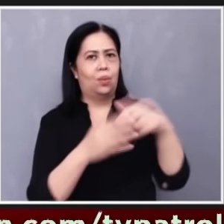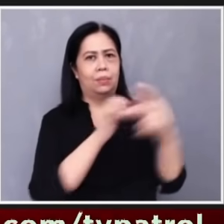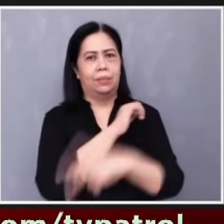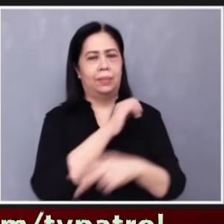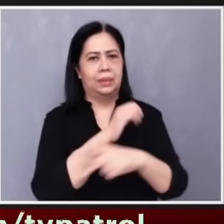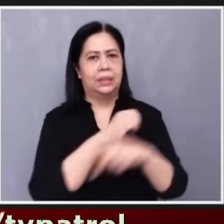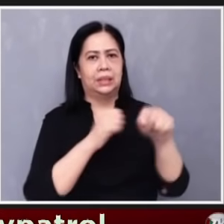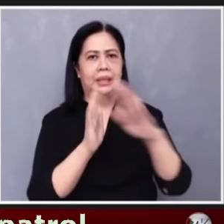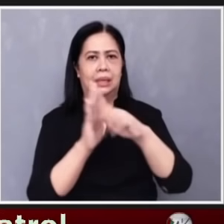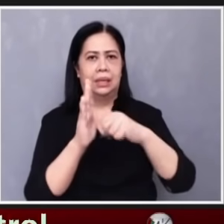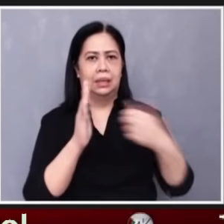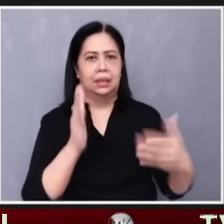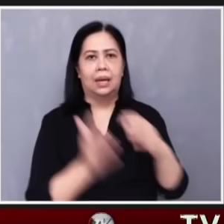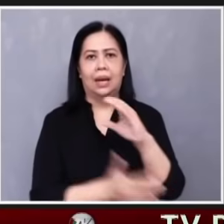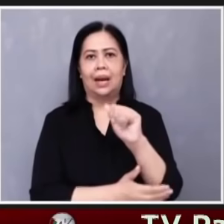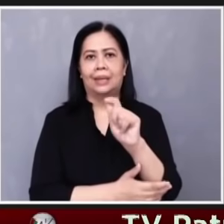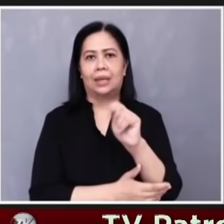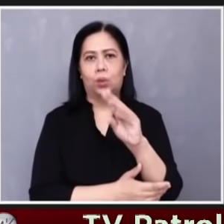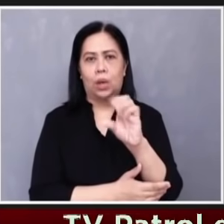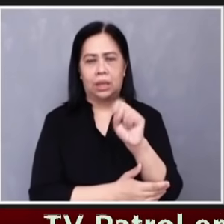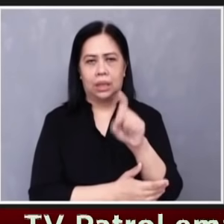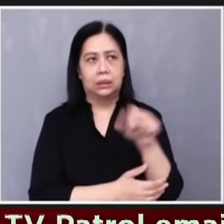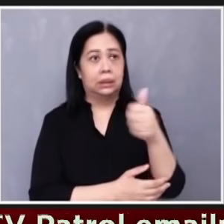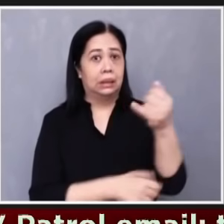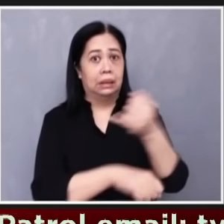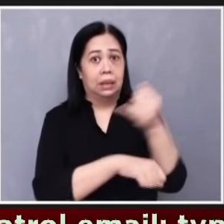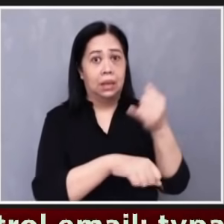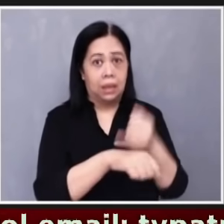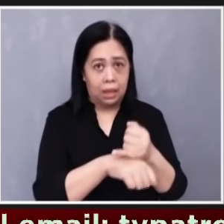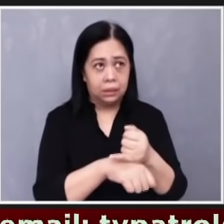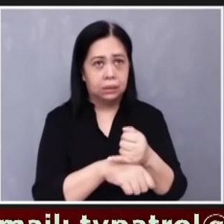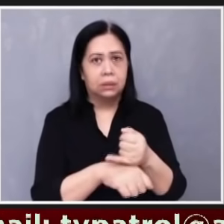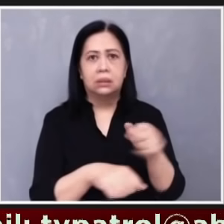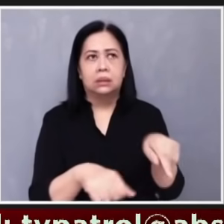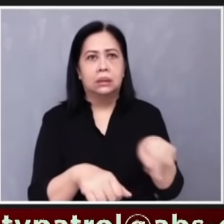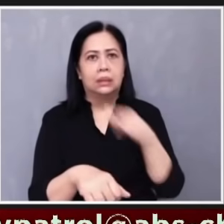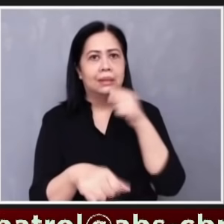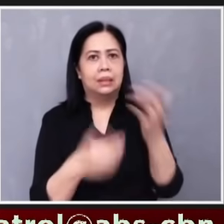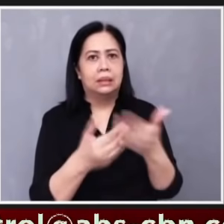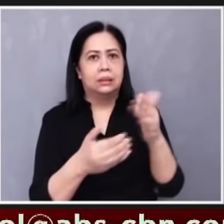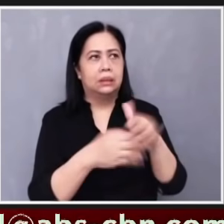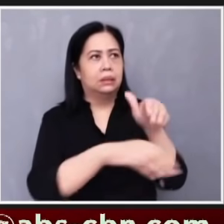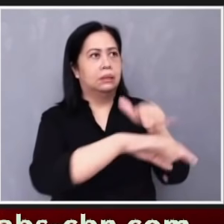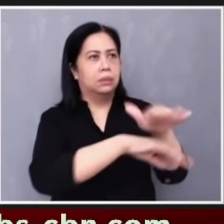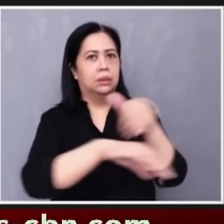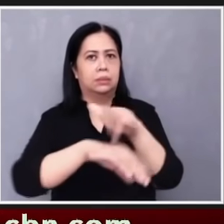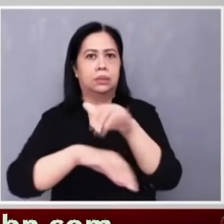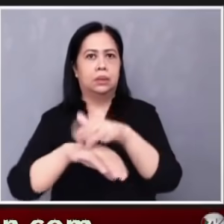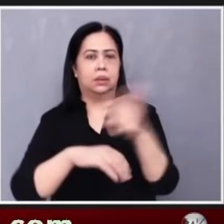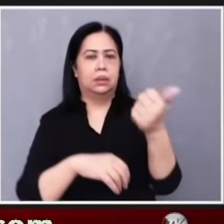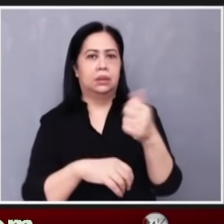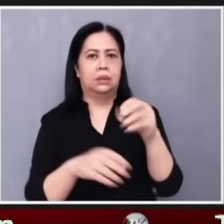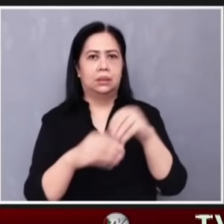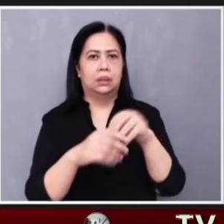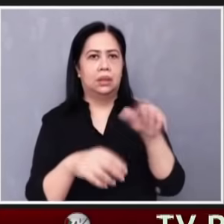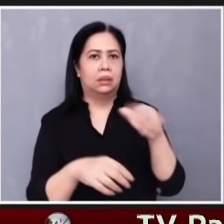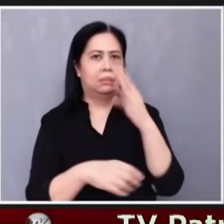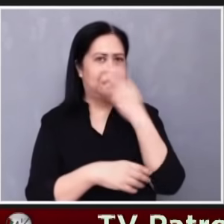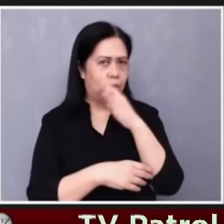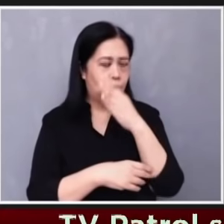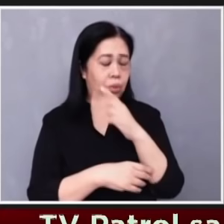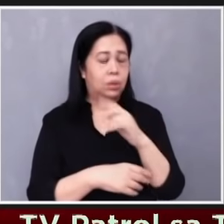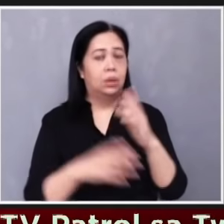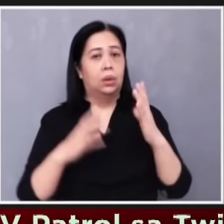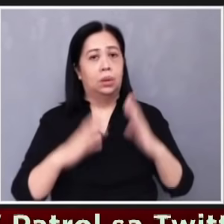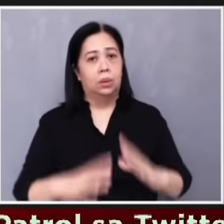Catanduanes. And being an island, hindi po kami madali mag-refer ng pasyente sa mainland Bicol. Thankfully,